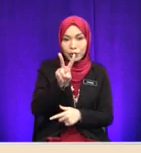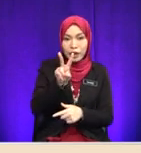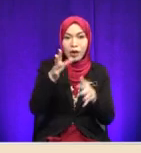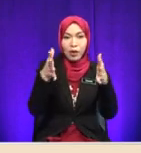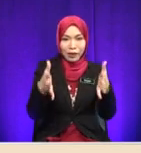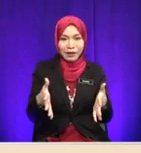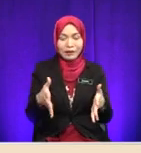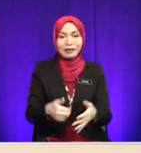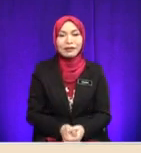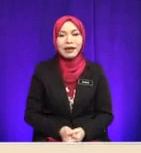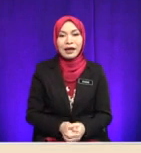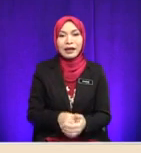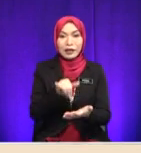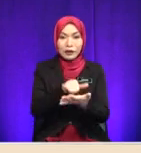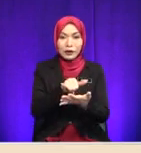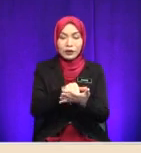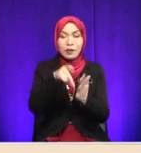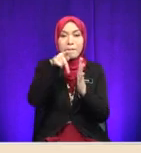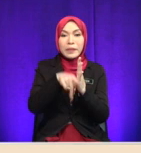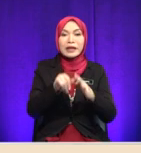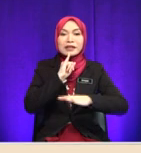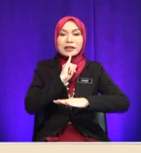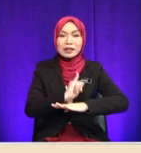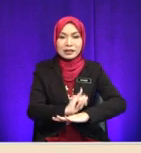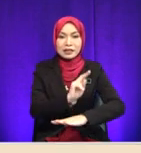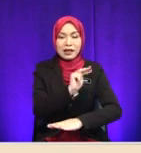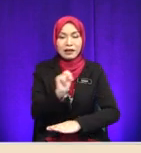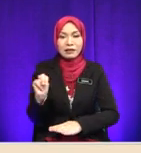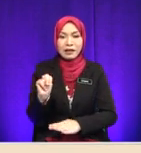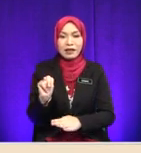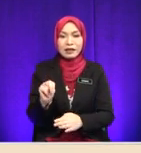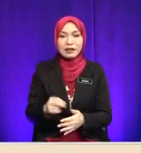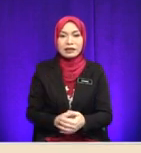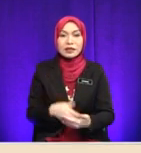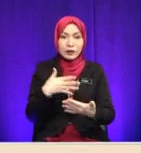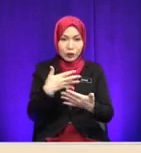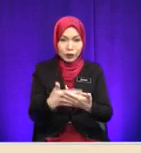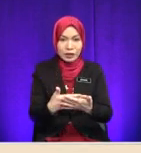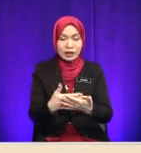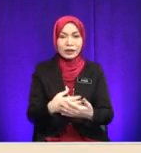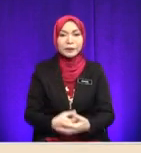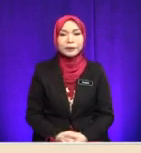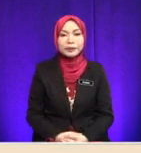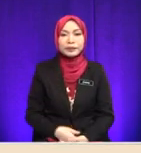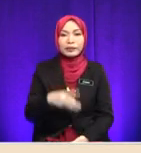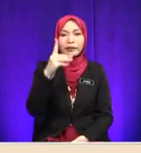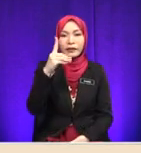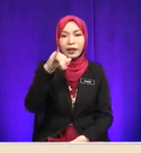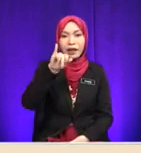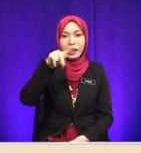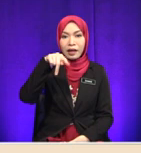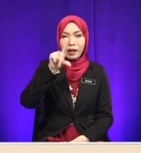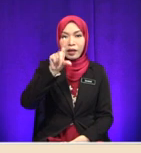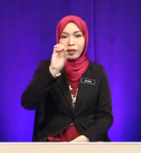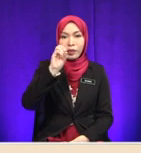ialah perjanjian. Seterusnya, diplomat. Diplomat pula ialah pegawai kanan yang dilantik untuk mewakili